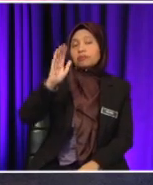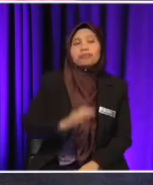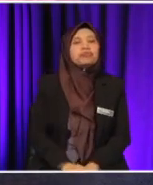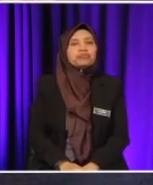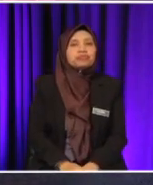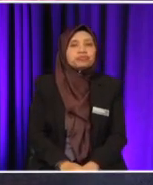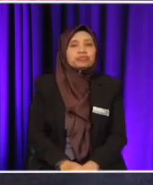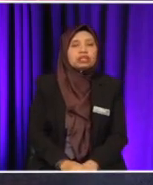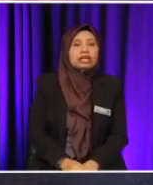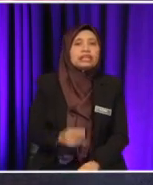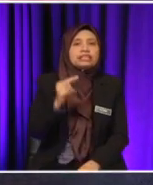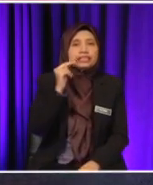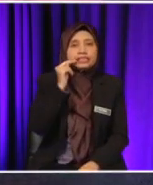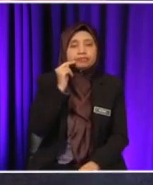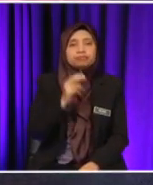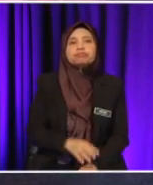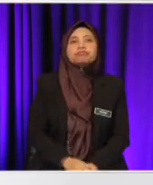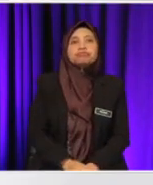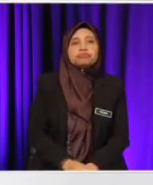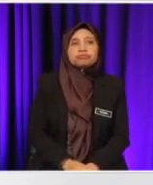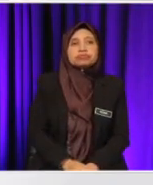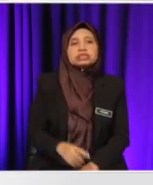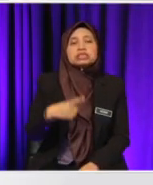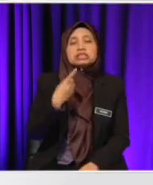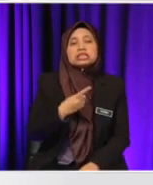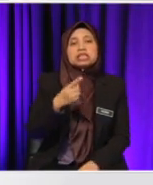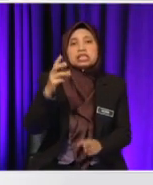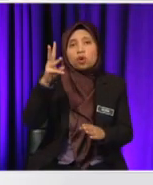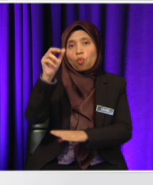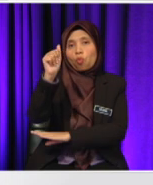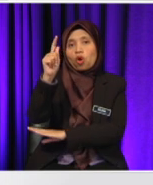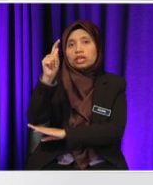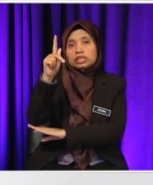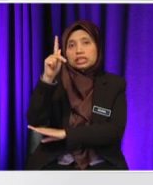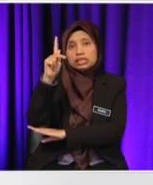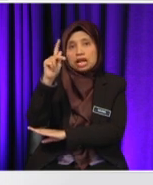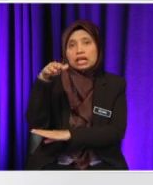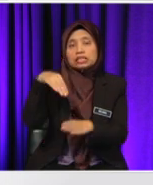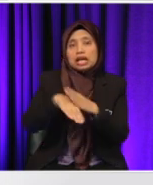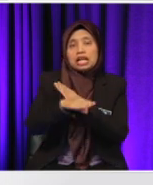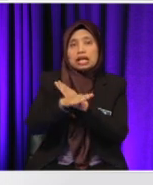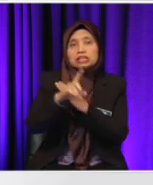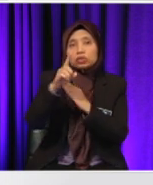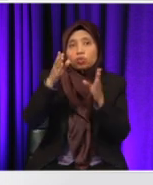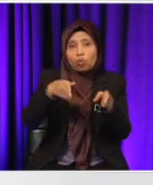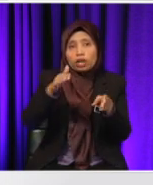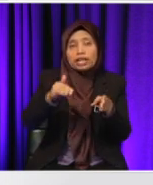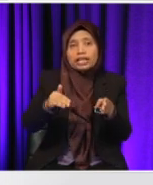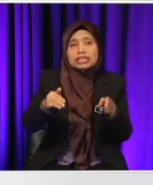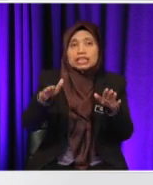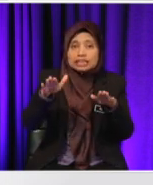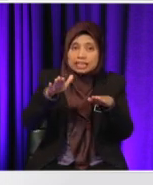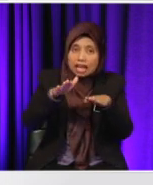nih tiga perwatakan lelaki itu dalam petikan di atas seorang yang tenang